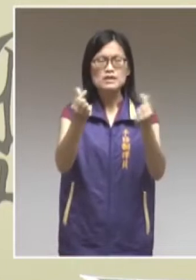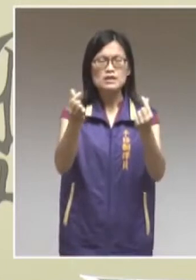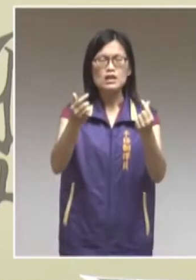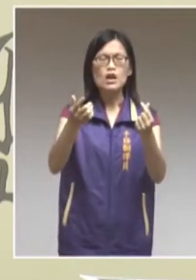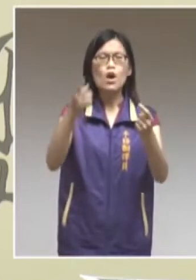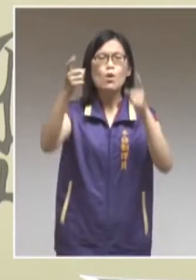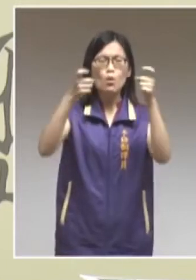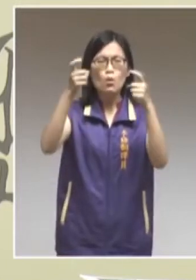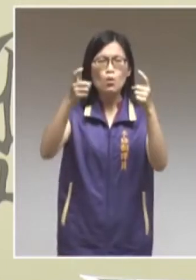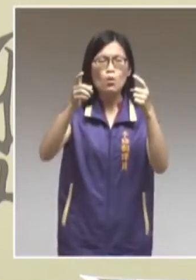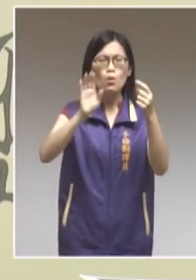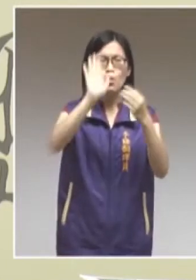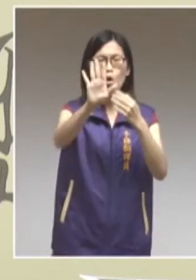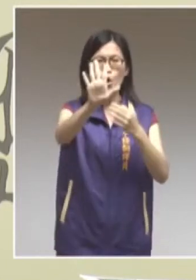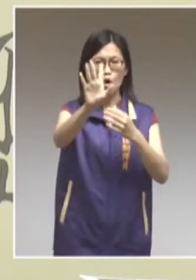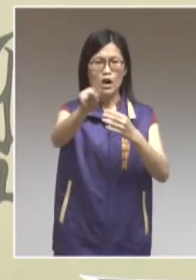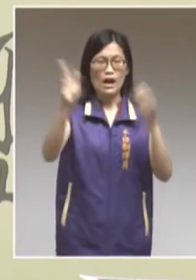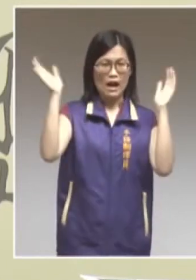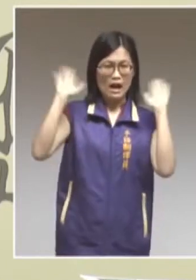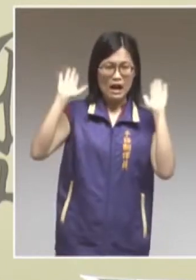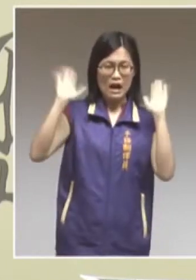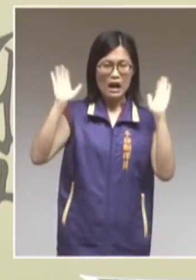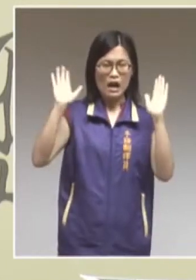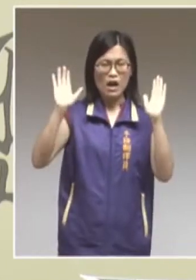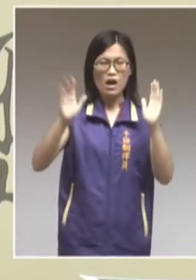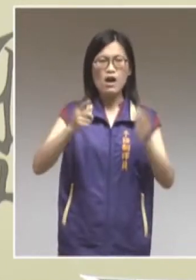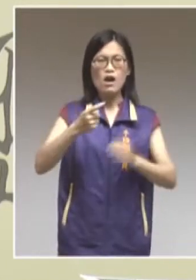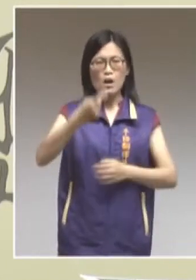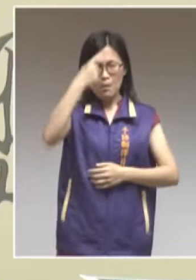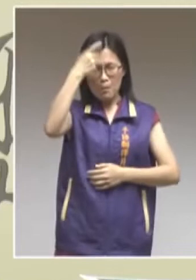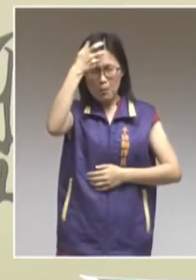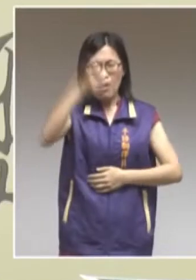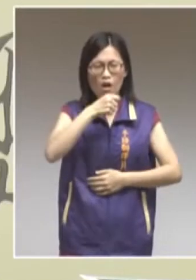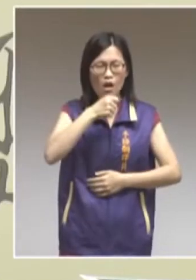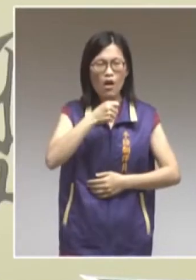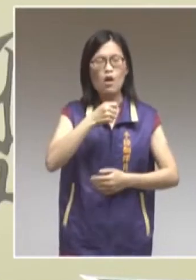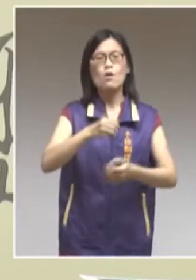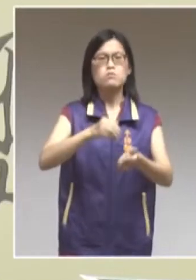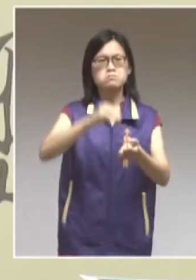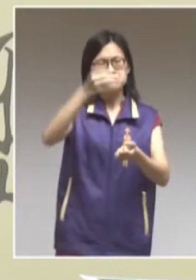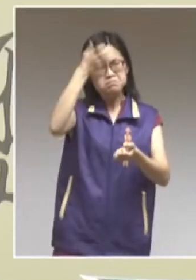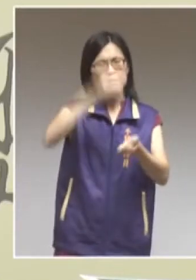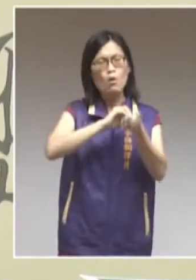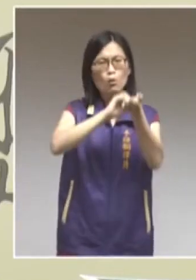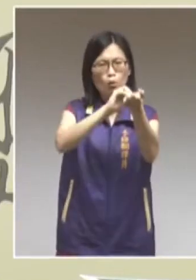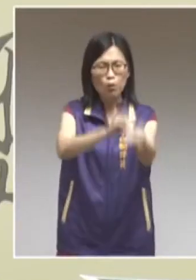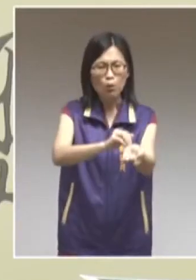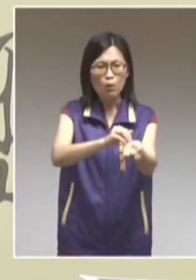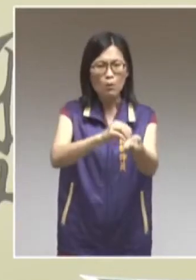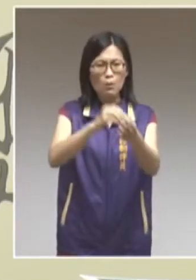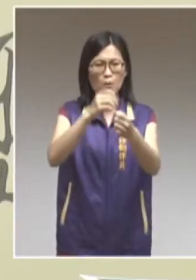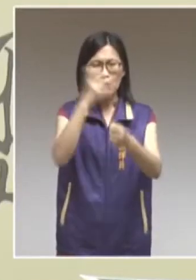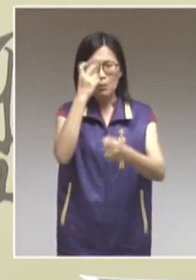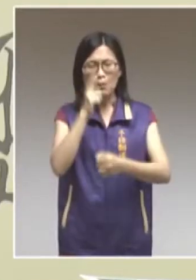过年后的有一位小朋友，那因为发烧咳嗽因病就医，那裁剪的时候发现